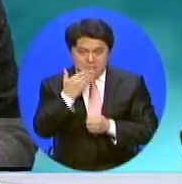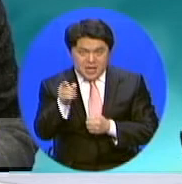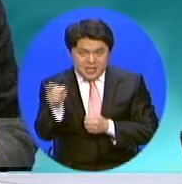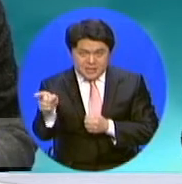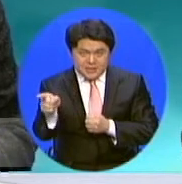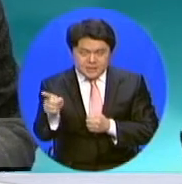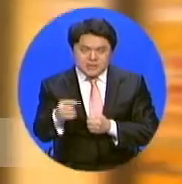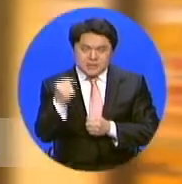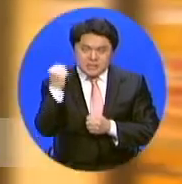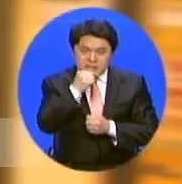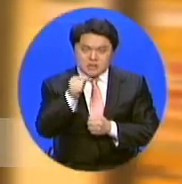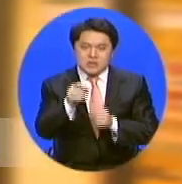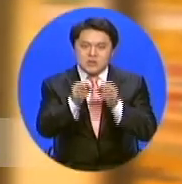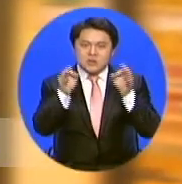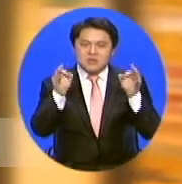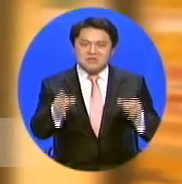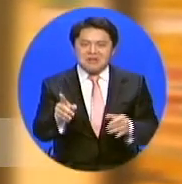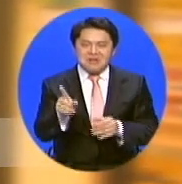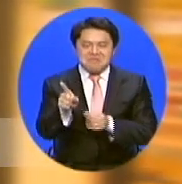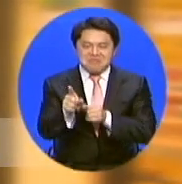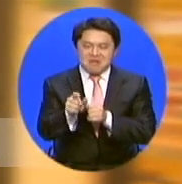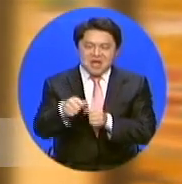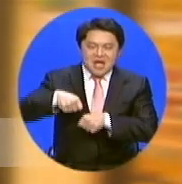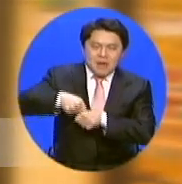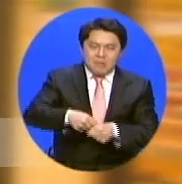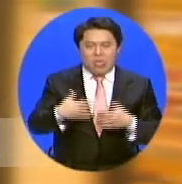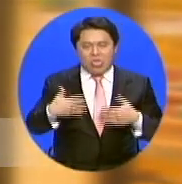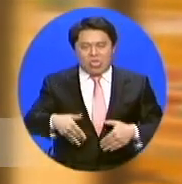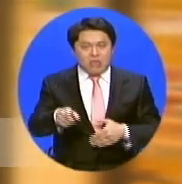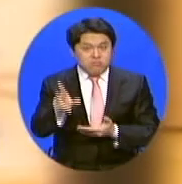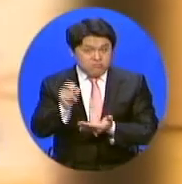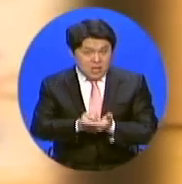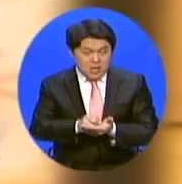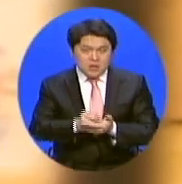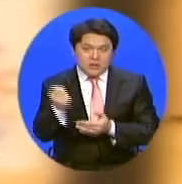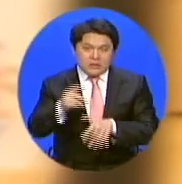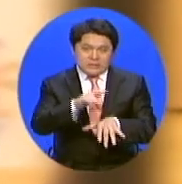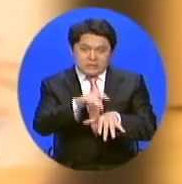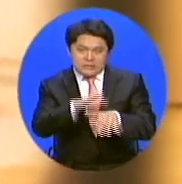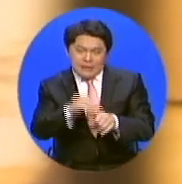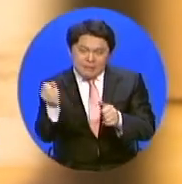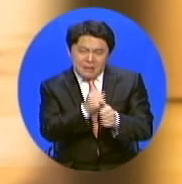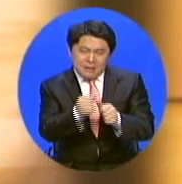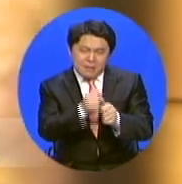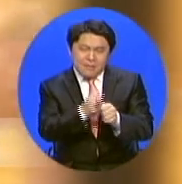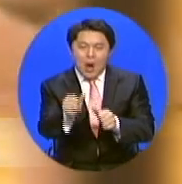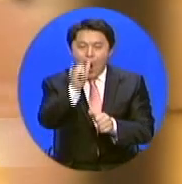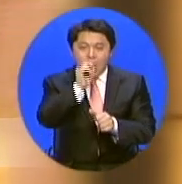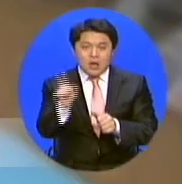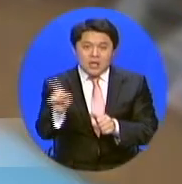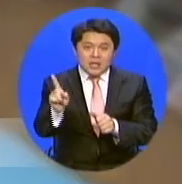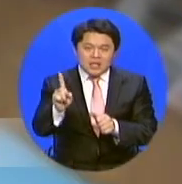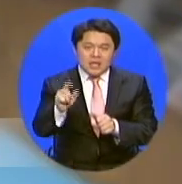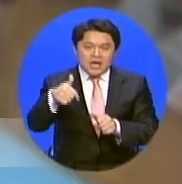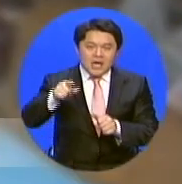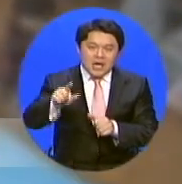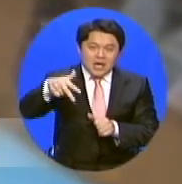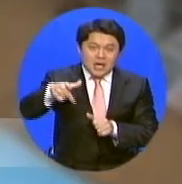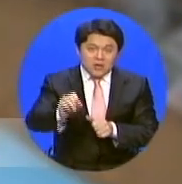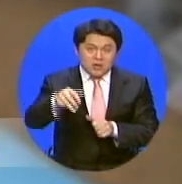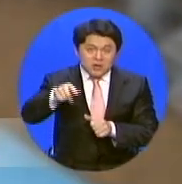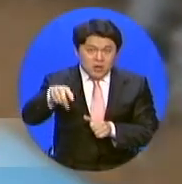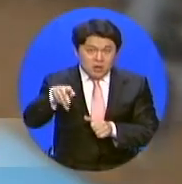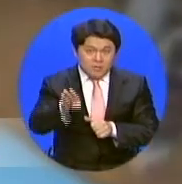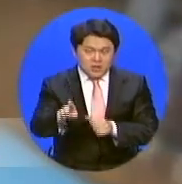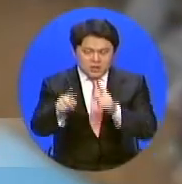강화가 됐습니다. 그동안 좀 너무 약했던 측면이 없지 않아 있죠. 또 상습적으로 아동학대를 하는 경우에는 가중처벌이 2분의 1까지